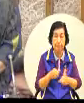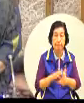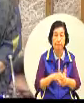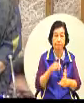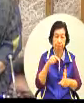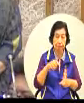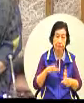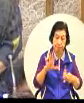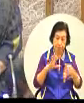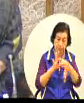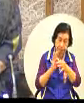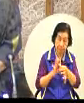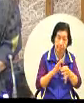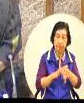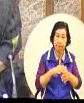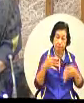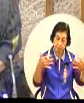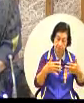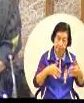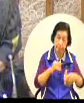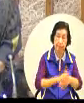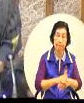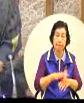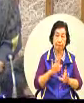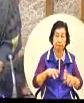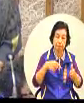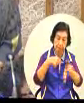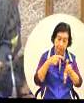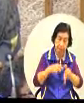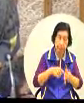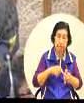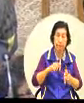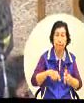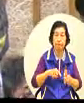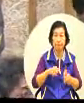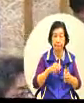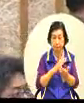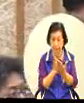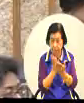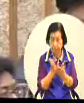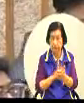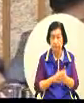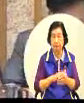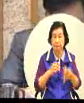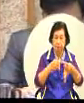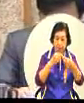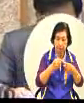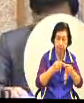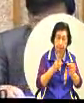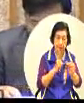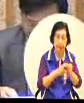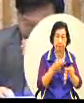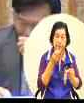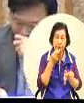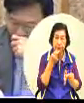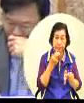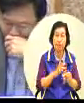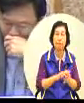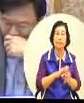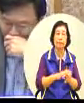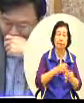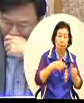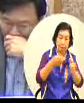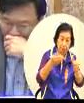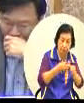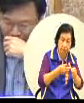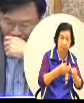的关注，多次讨论。那现在教材基本上有两个方向，一个是中央在编辑的，教育部也编，原民会也编，那我